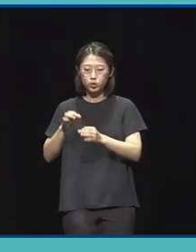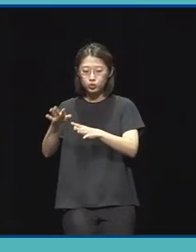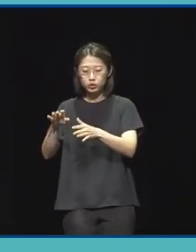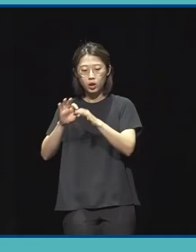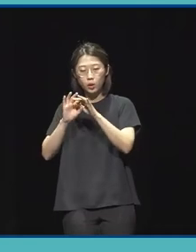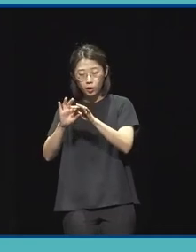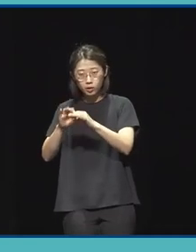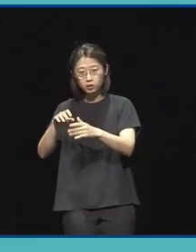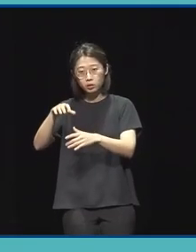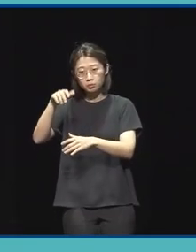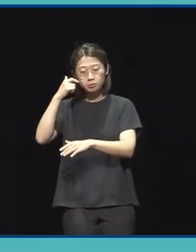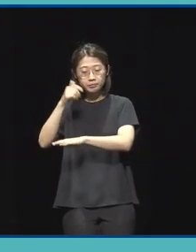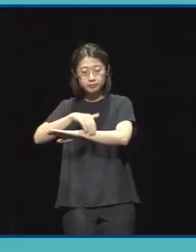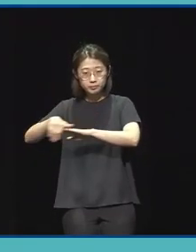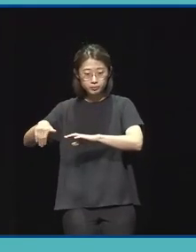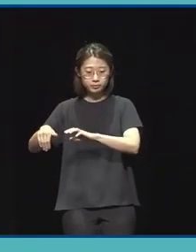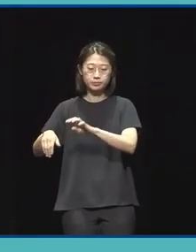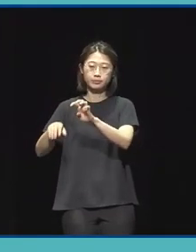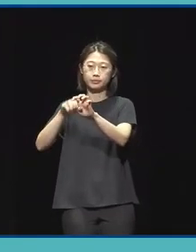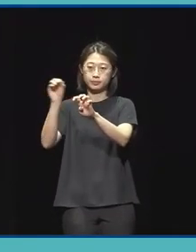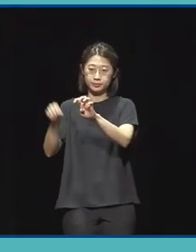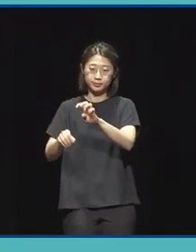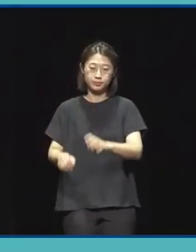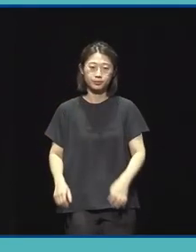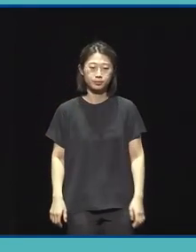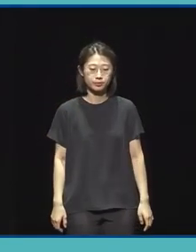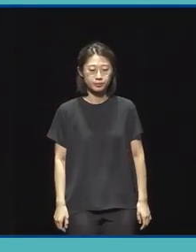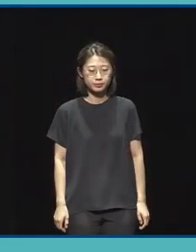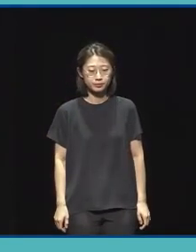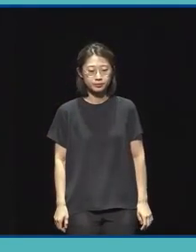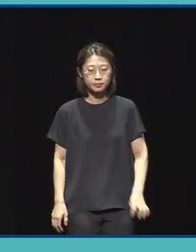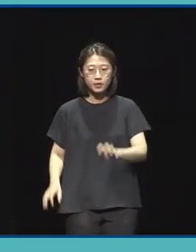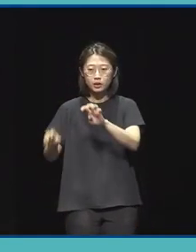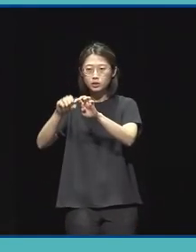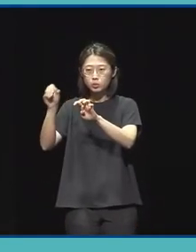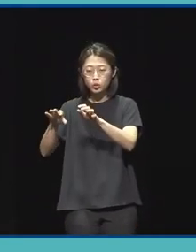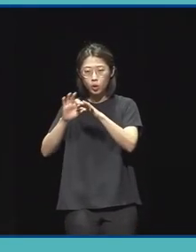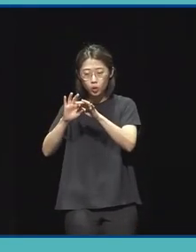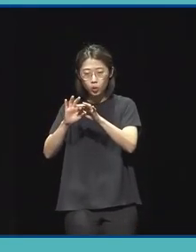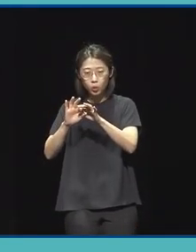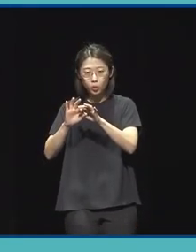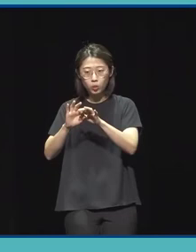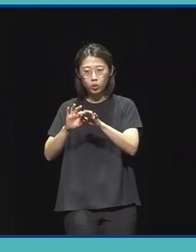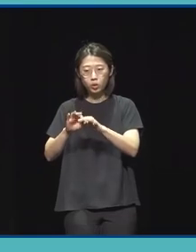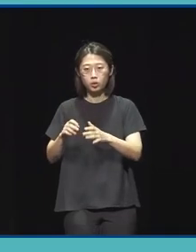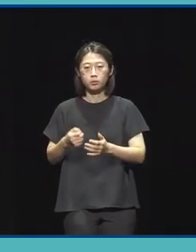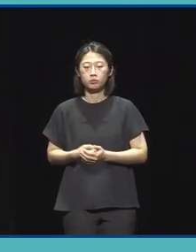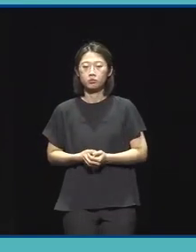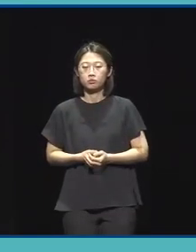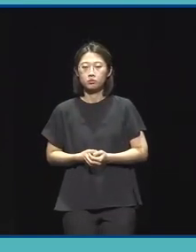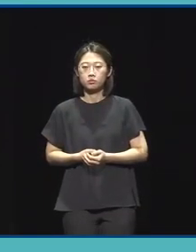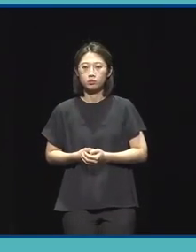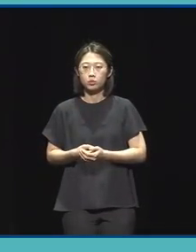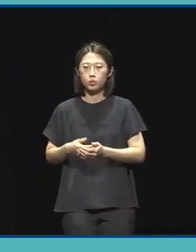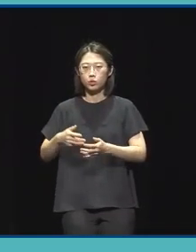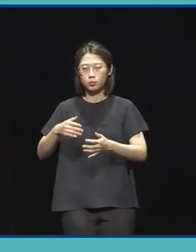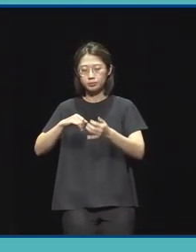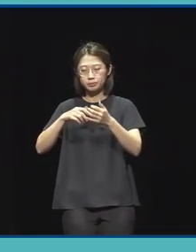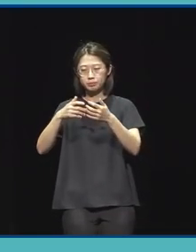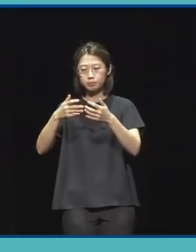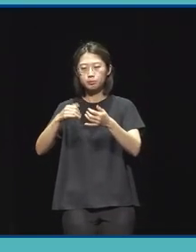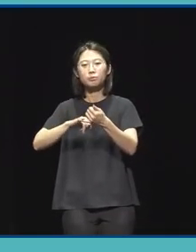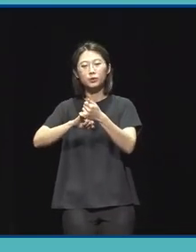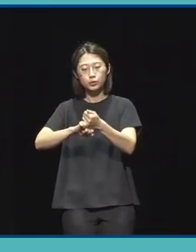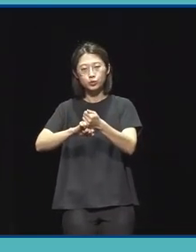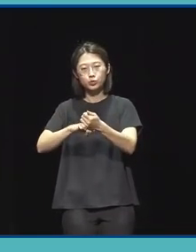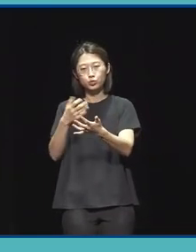및 계획 40%이며 예술단체의 인적 투자 현황 계획은 고용보험 가입자 명부 등 필수 제출 서류를